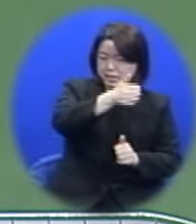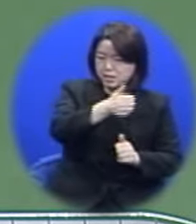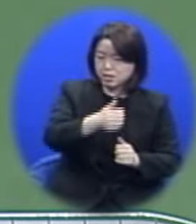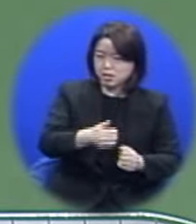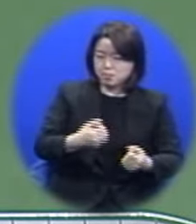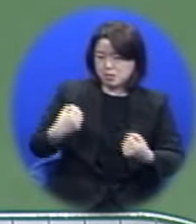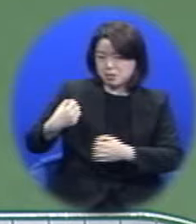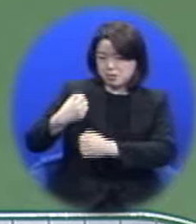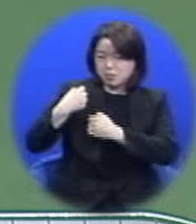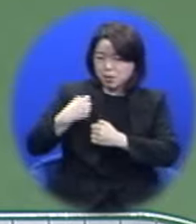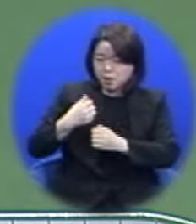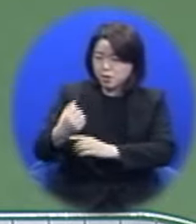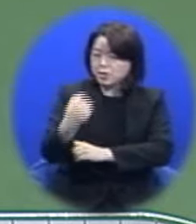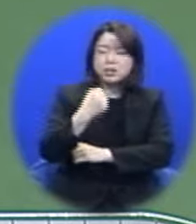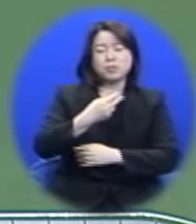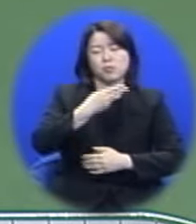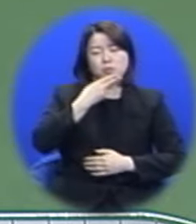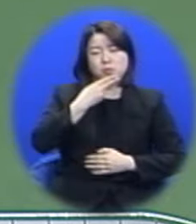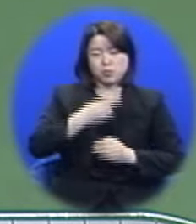아니었습니다.